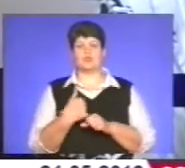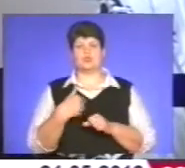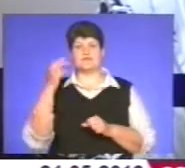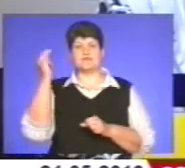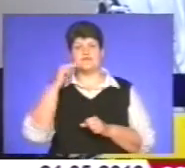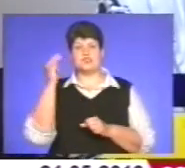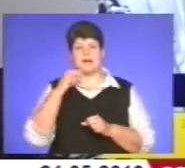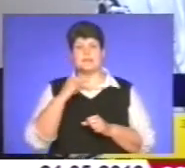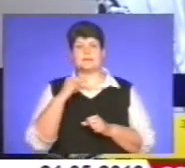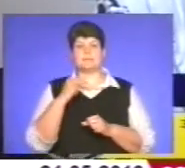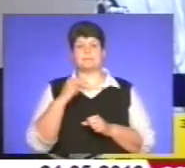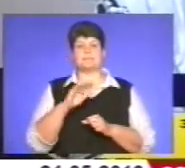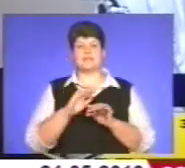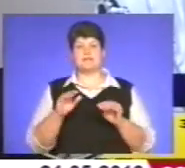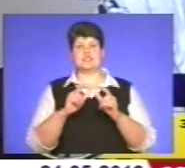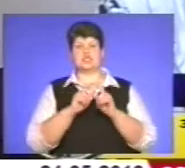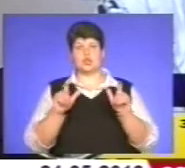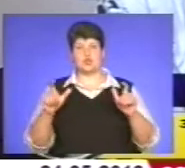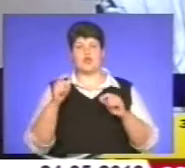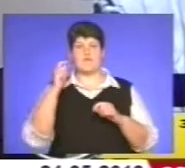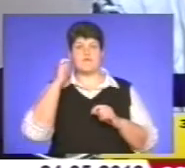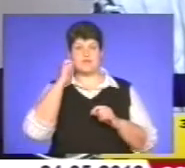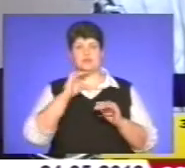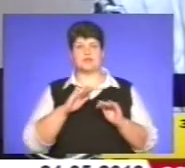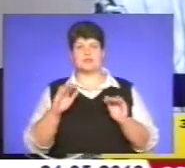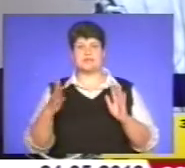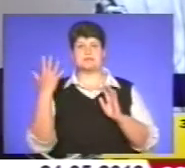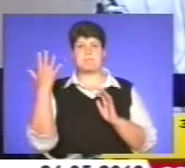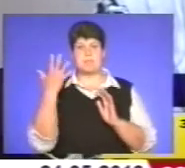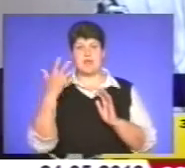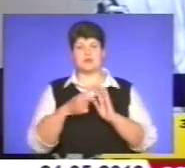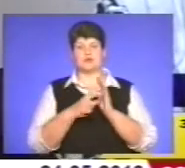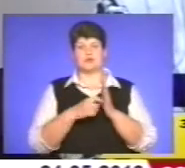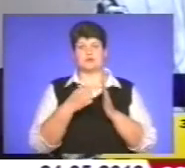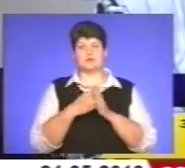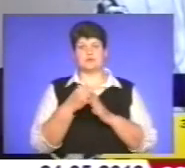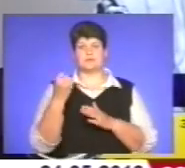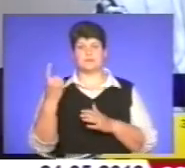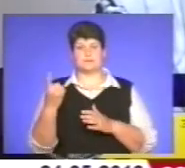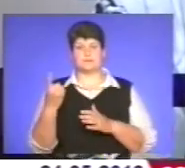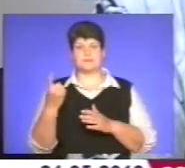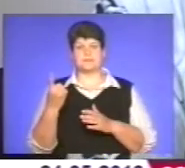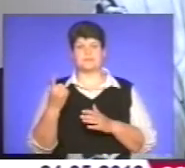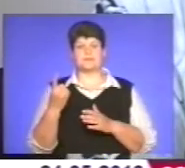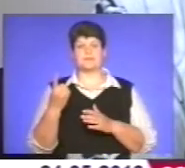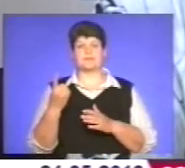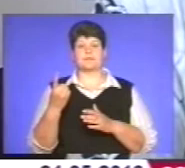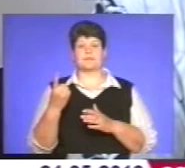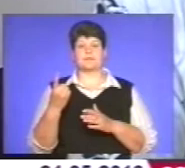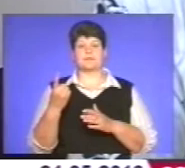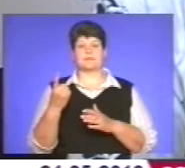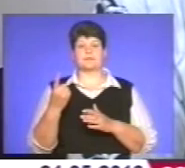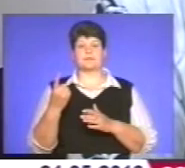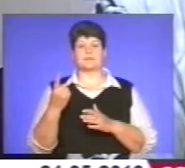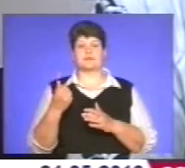і шкільного віку діти з 5 класу починаючи, і до 11